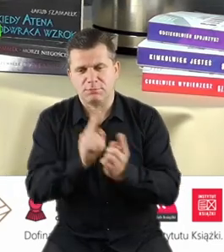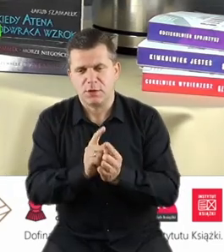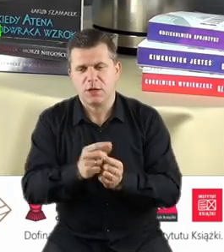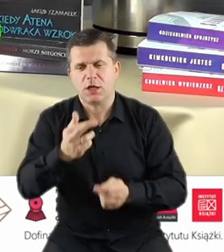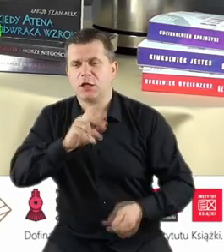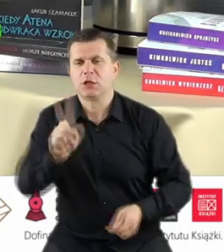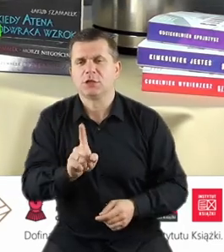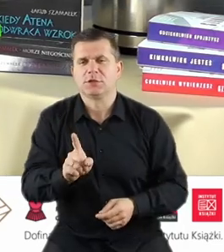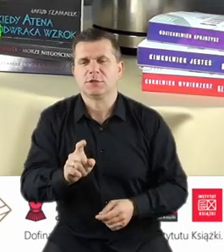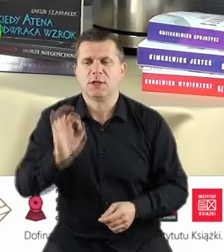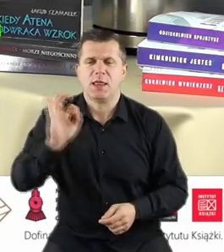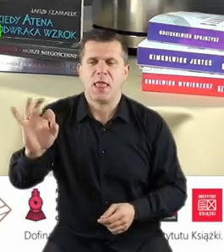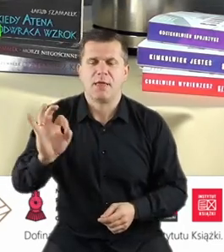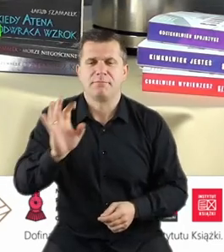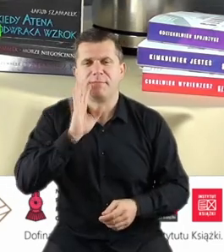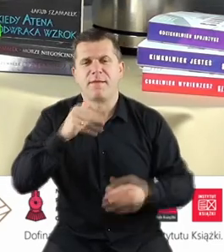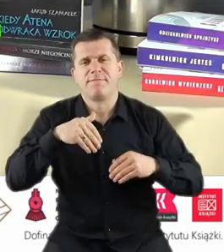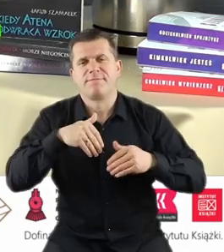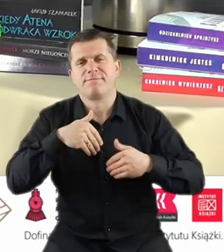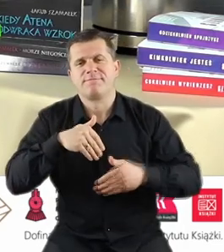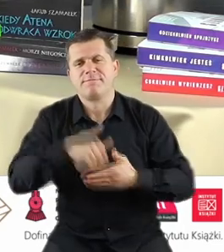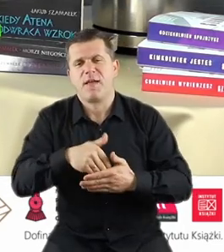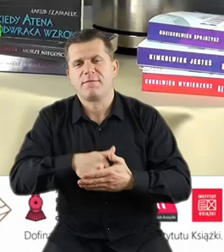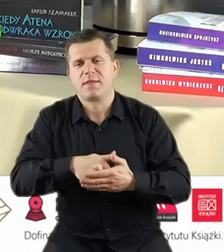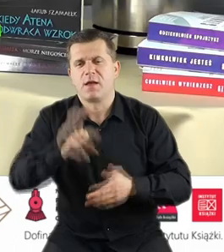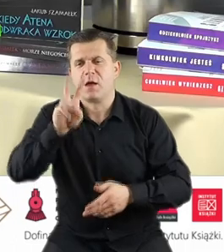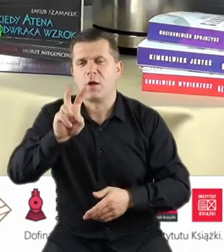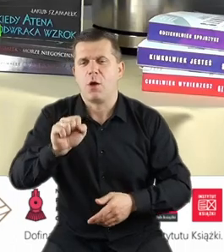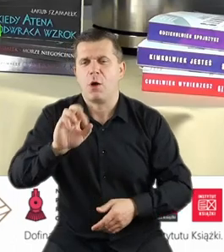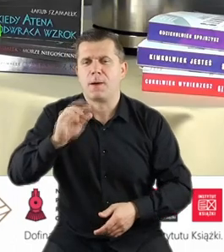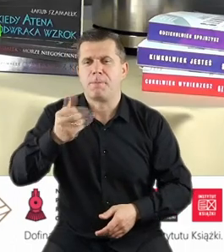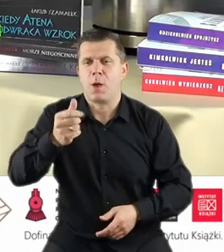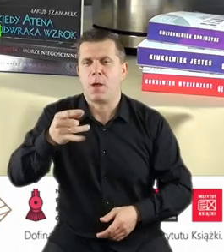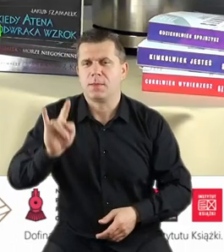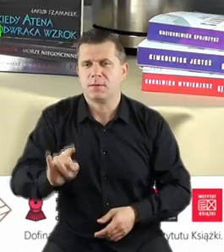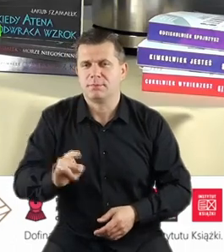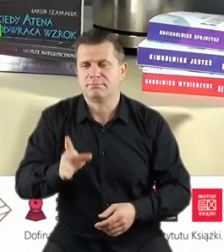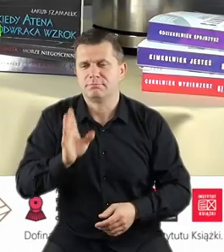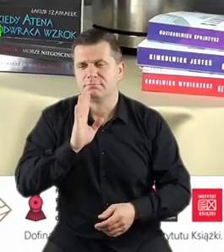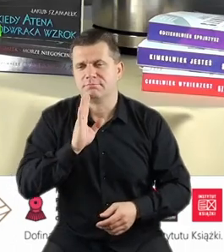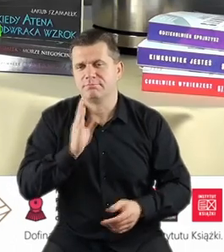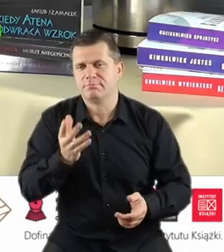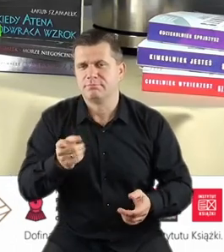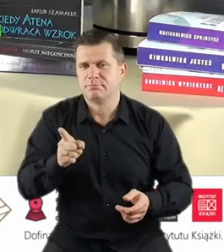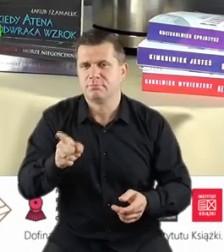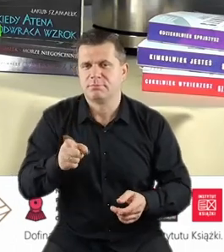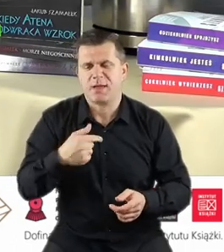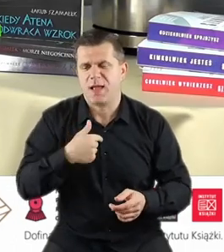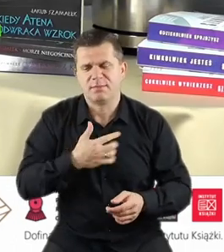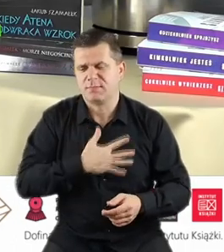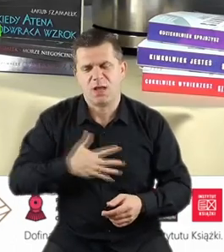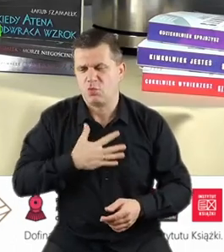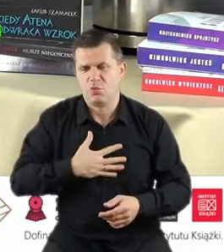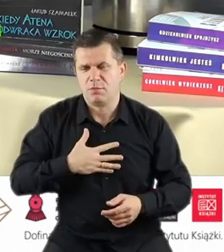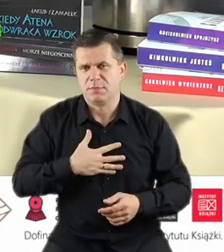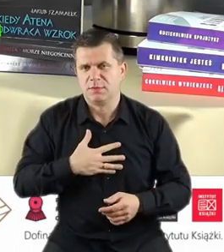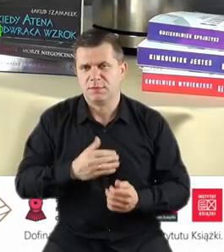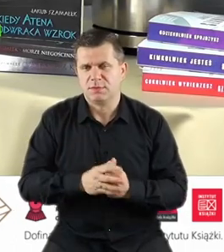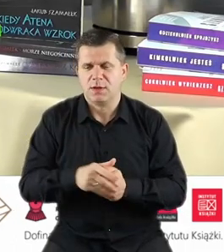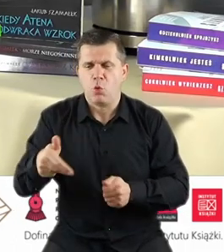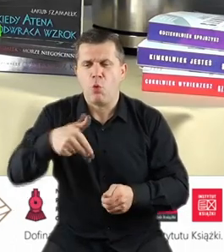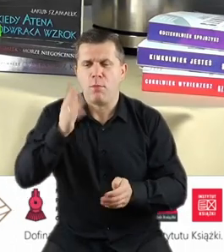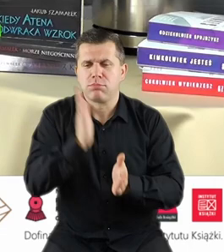jej wewnętrznych, nie wiem, że ma hormony, w związku z czym jest nieracjonalna. No po prostu mnie denerwują takie